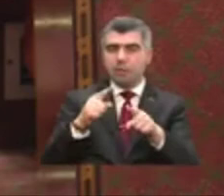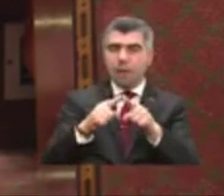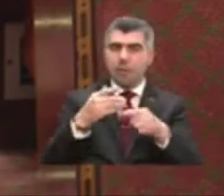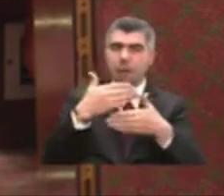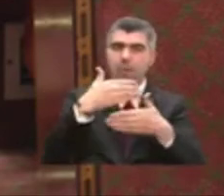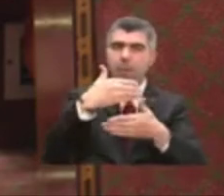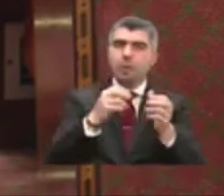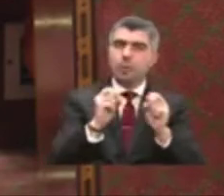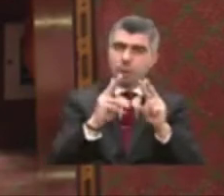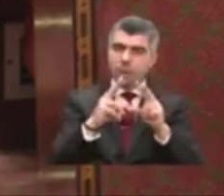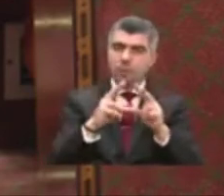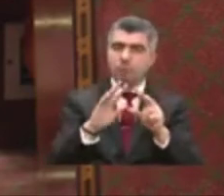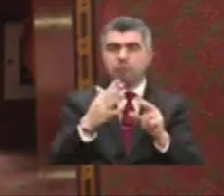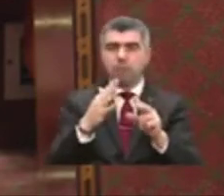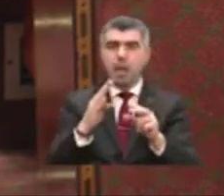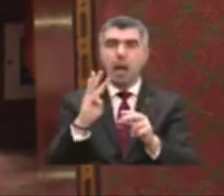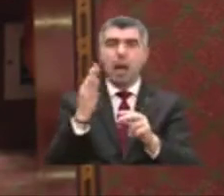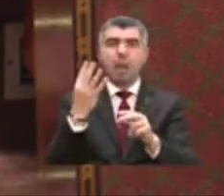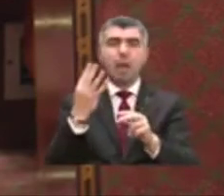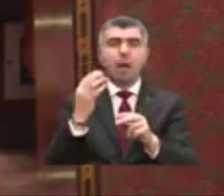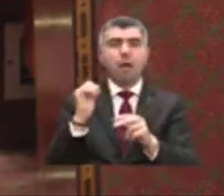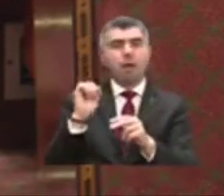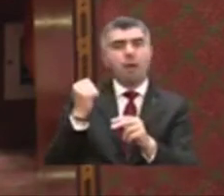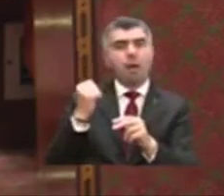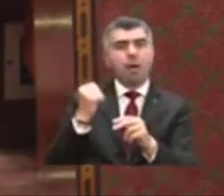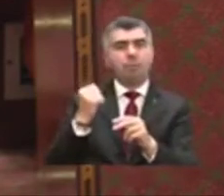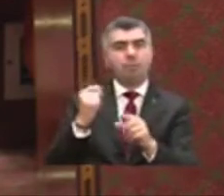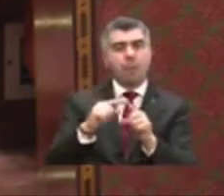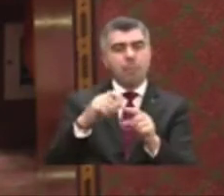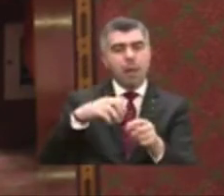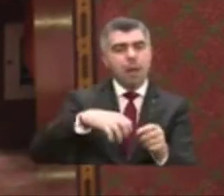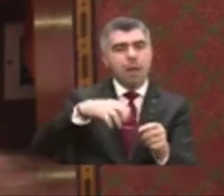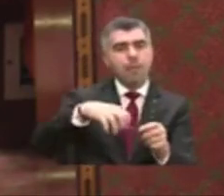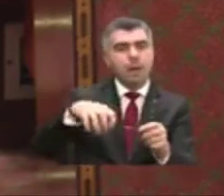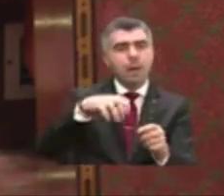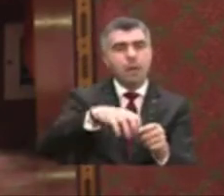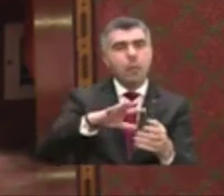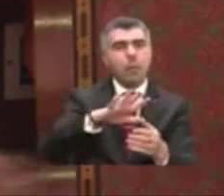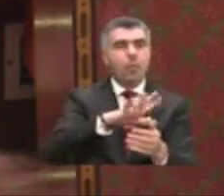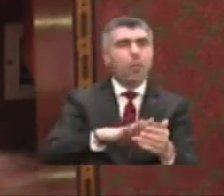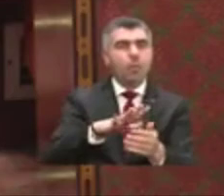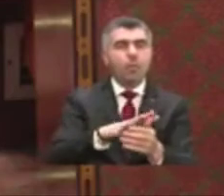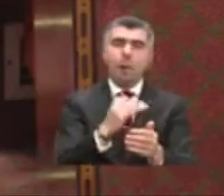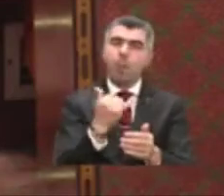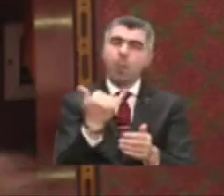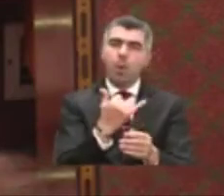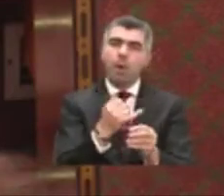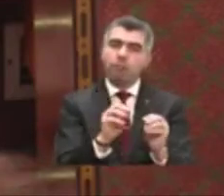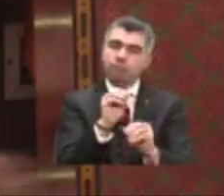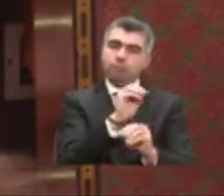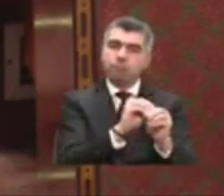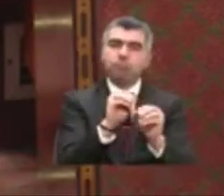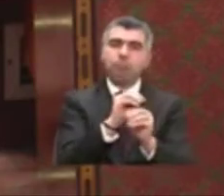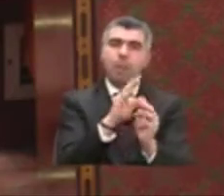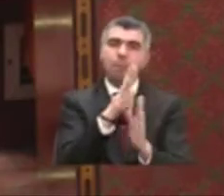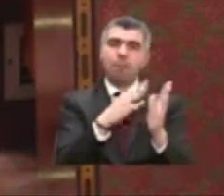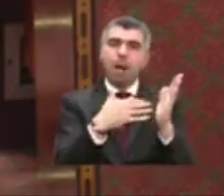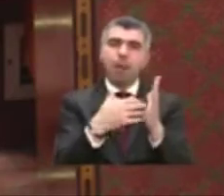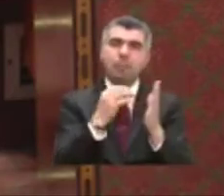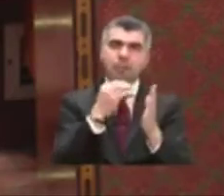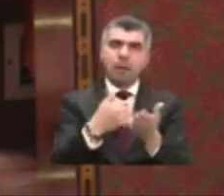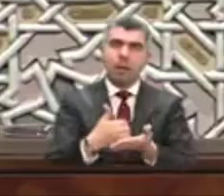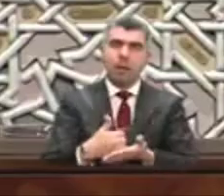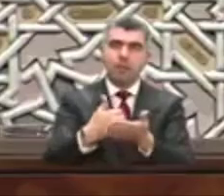4 سنوات فهي تتلاشى وبالتالي تتخلق مشاكل كثيرة، ولذلك من ضروري أن نقوم ببرنامج خاص في هذا الإطار.